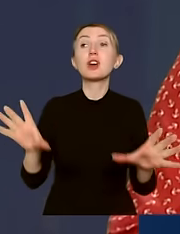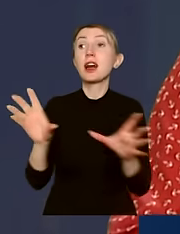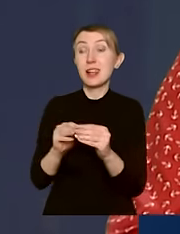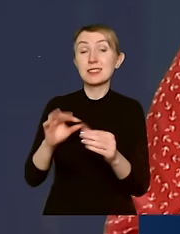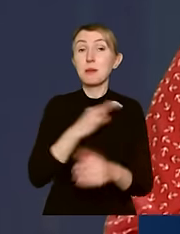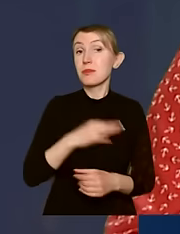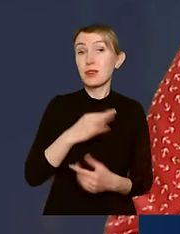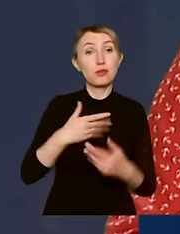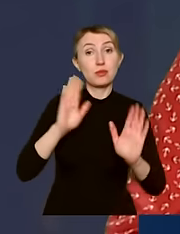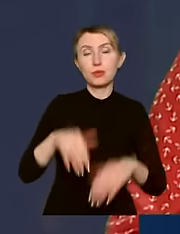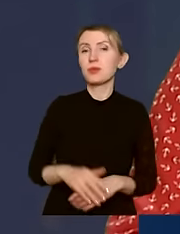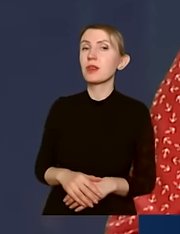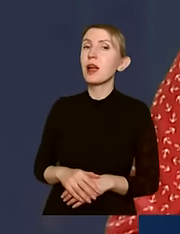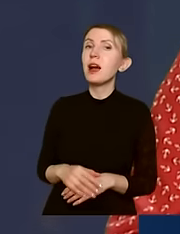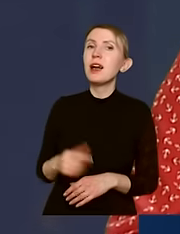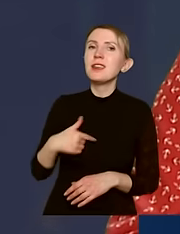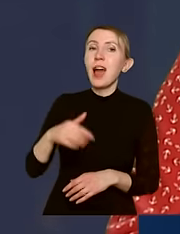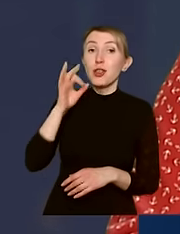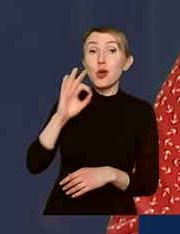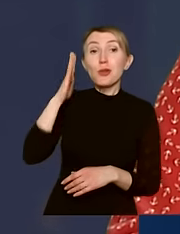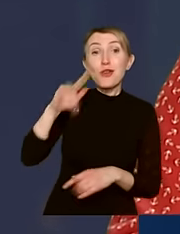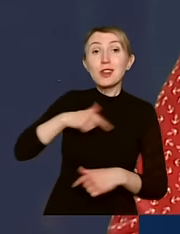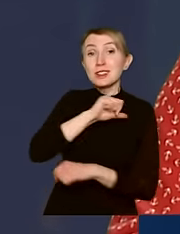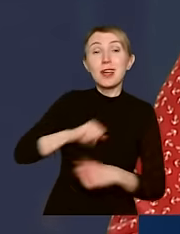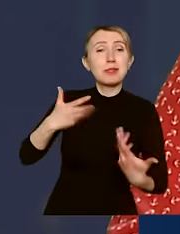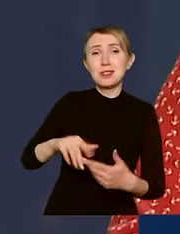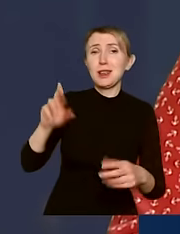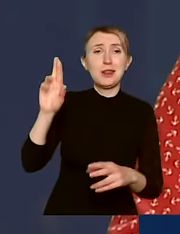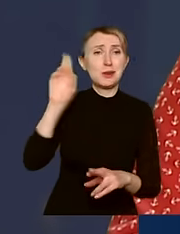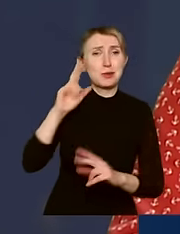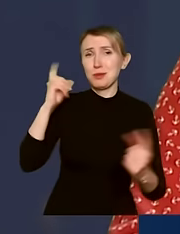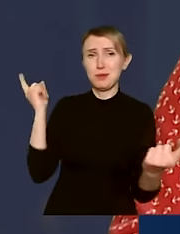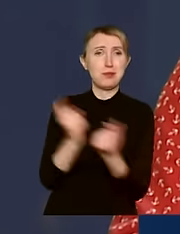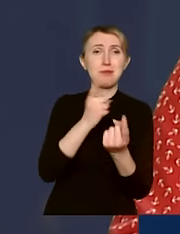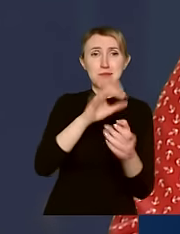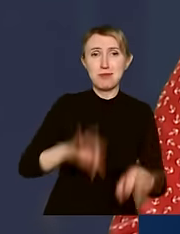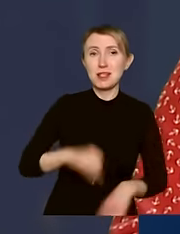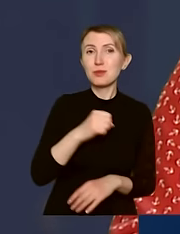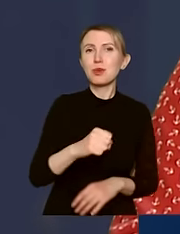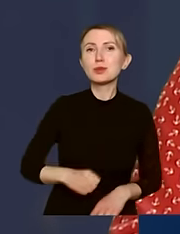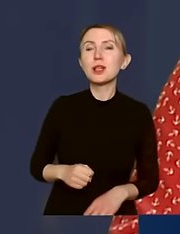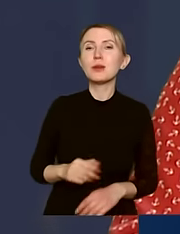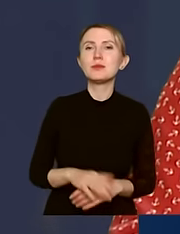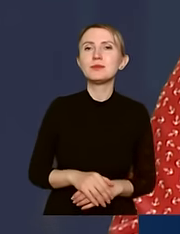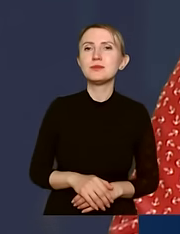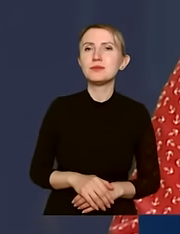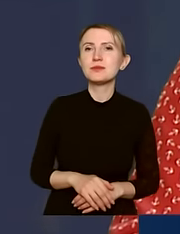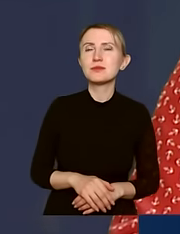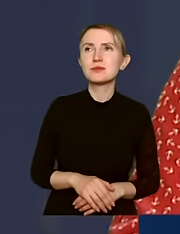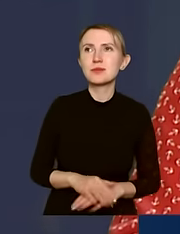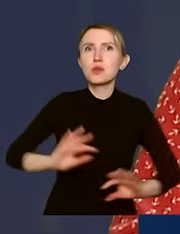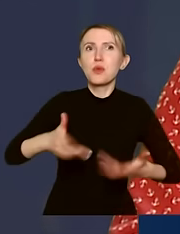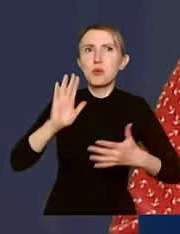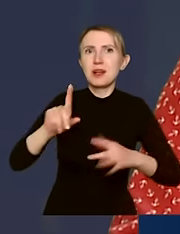niedopuszczalne. No ja słowo dobrowolny rozumiem dokładnie tak samo jak pani poseł, czyli dokładnie to tak, jak ono, to co ono